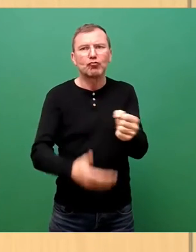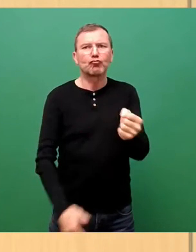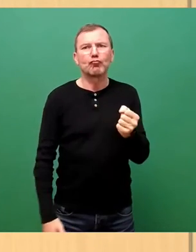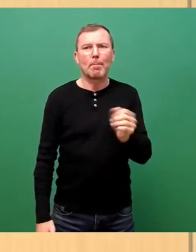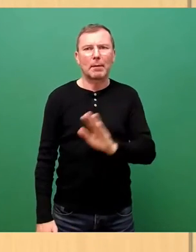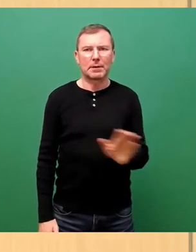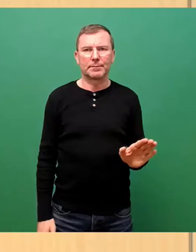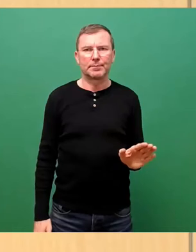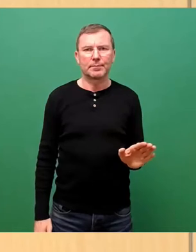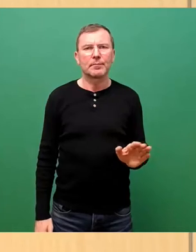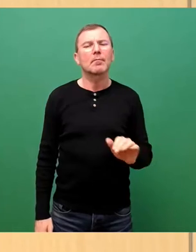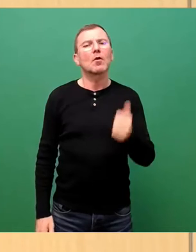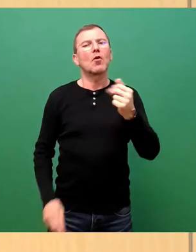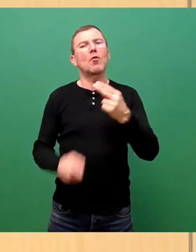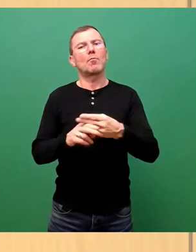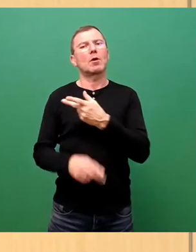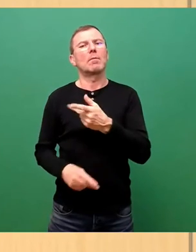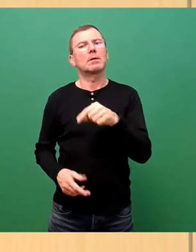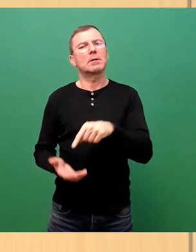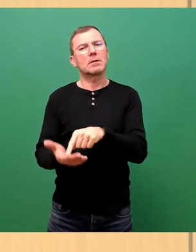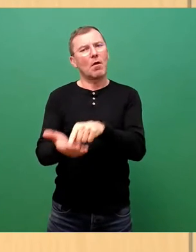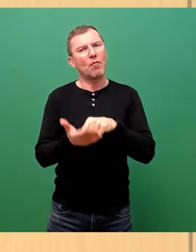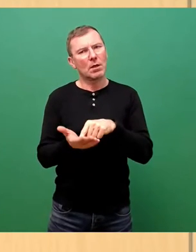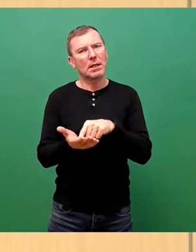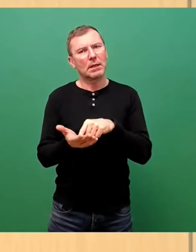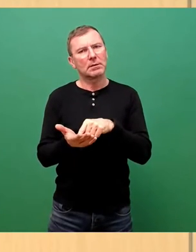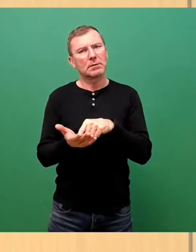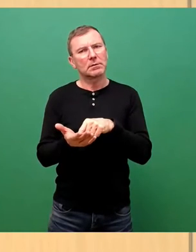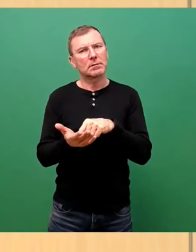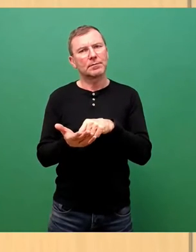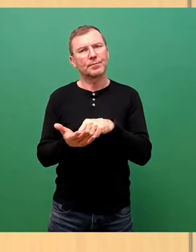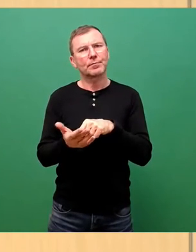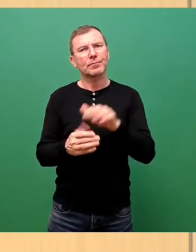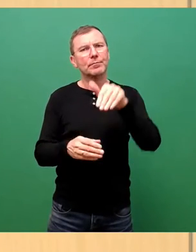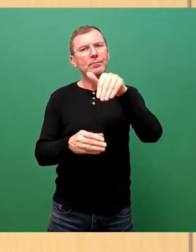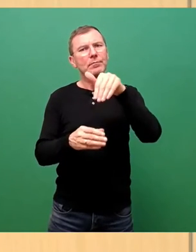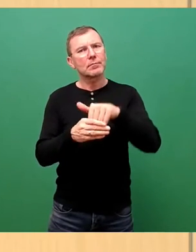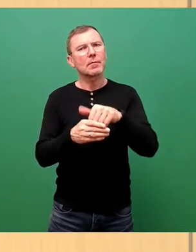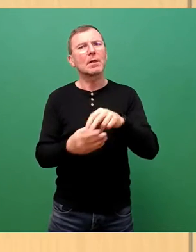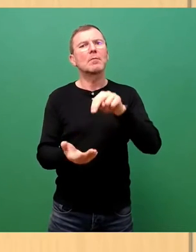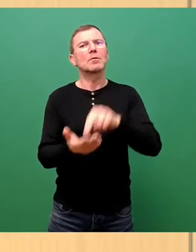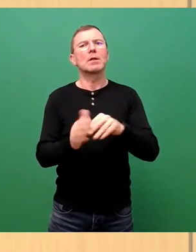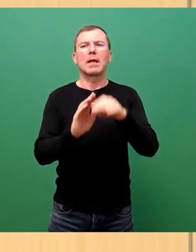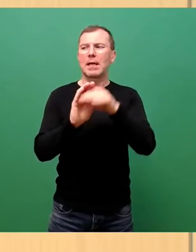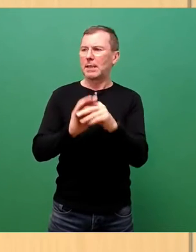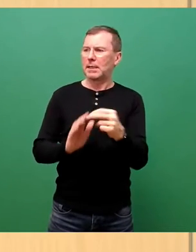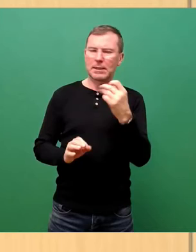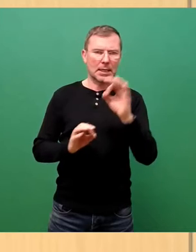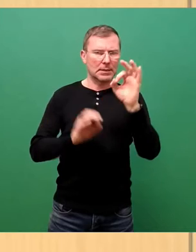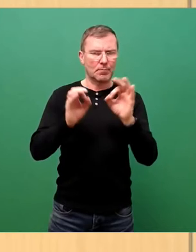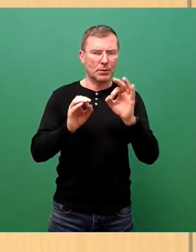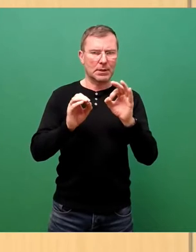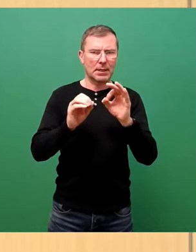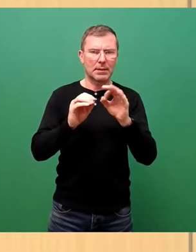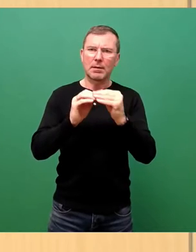nun der Oberbürgermeister eine Vorlage vorgelegt hat, mit dem Inhalt, die bestehende Regelung von 30% auf